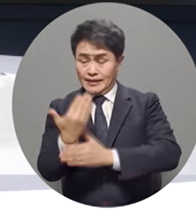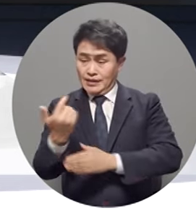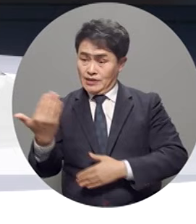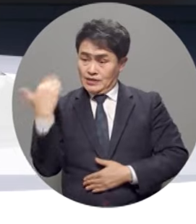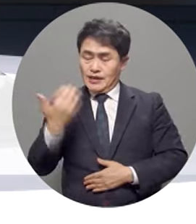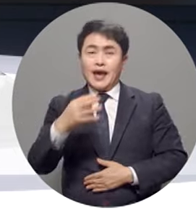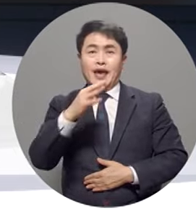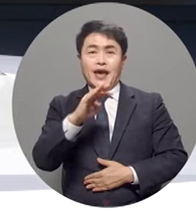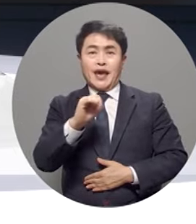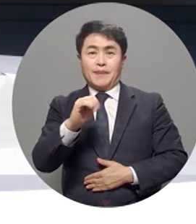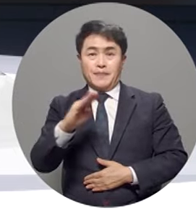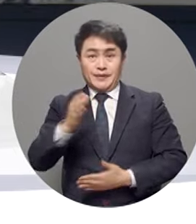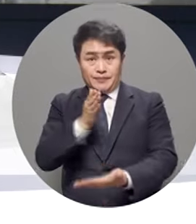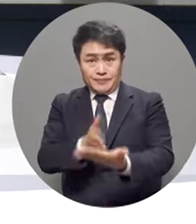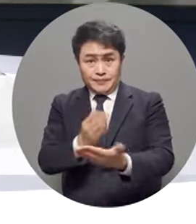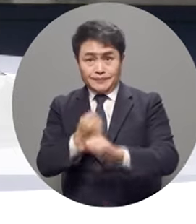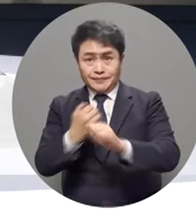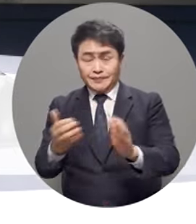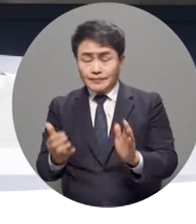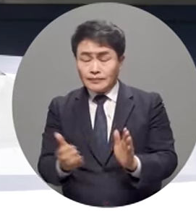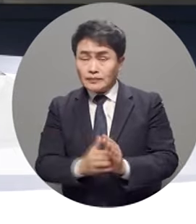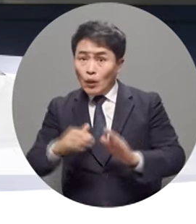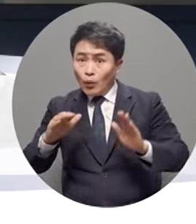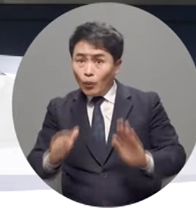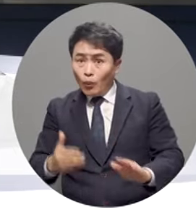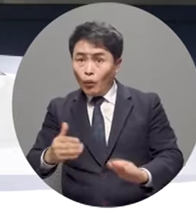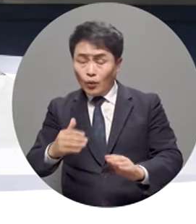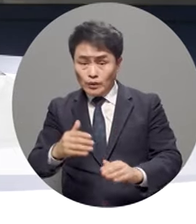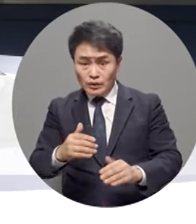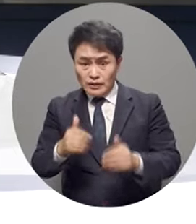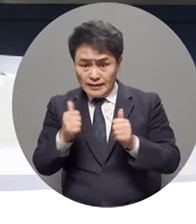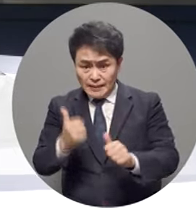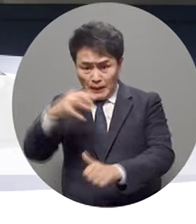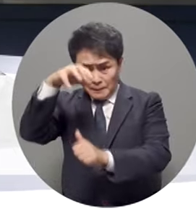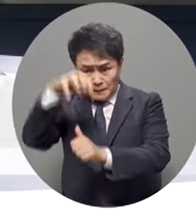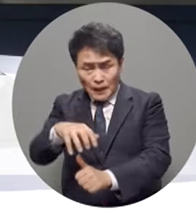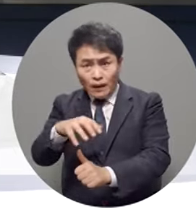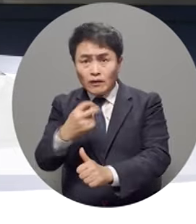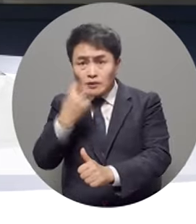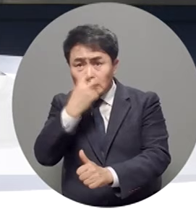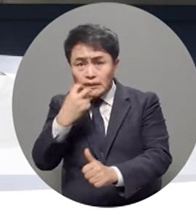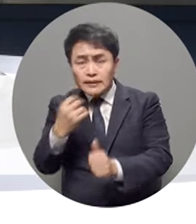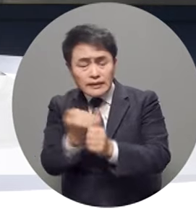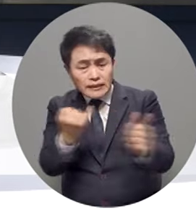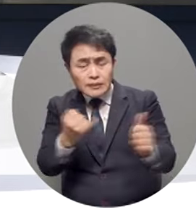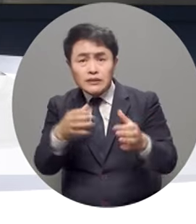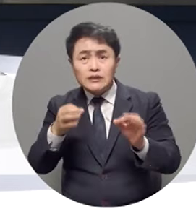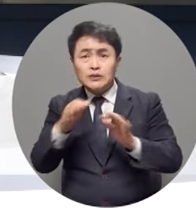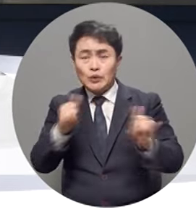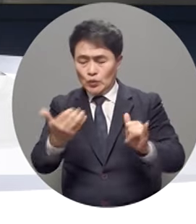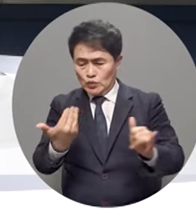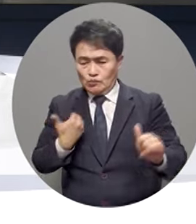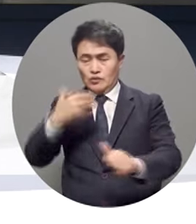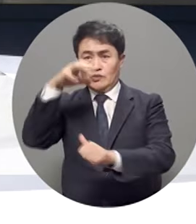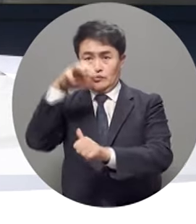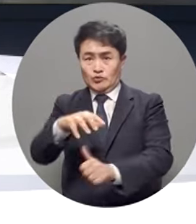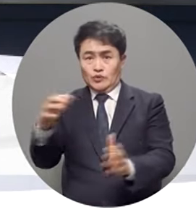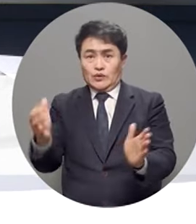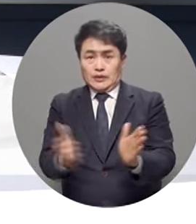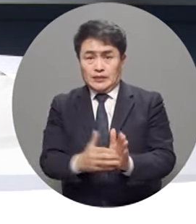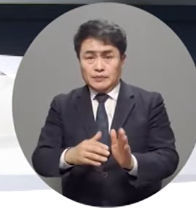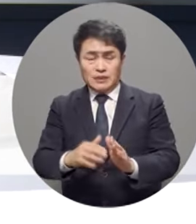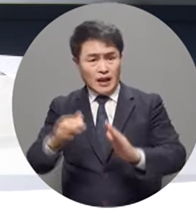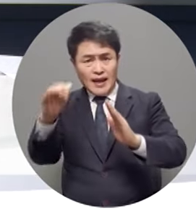MBC 보도로 처음 알려졌는데요. 오늘 영장실질심사를 받은 남편 김모 씨가 조금 전 구속됐습니다.